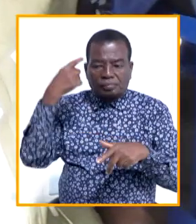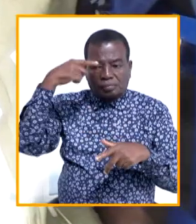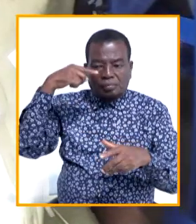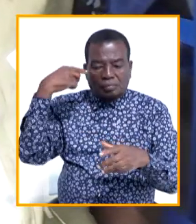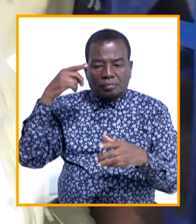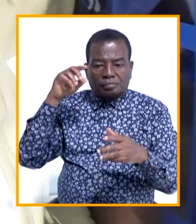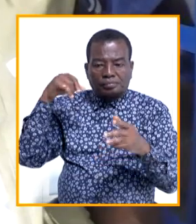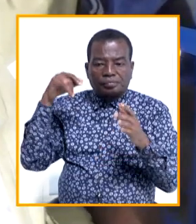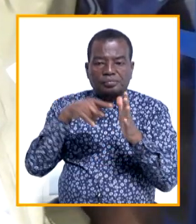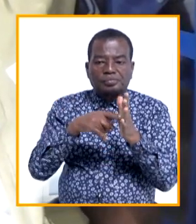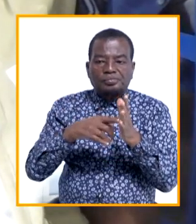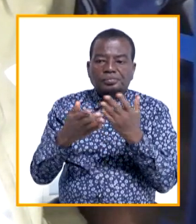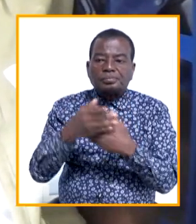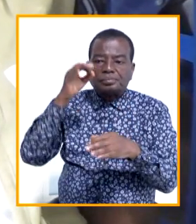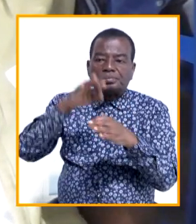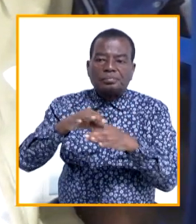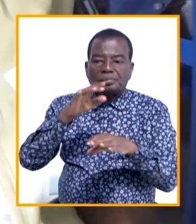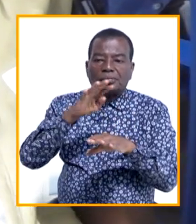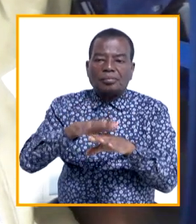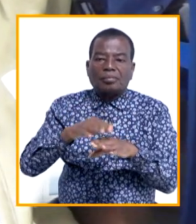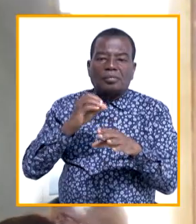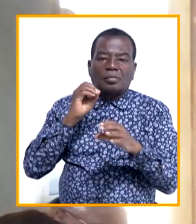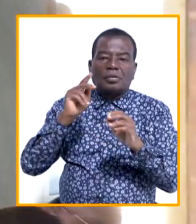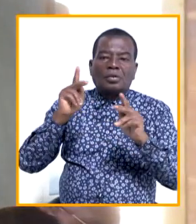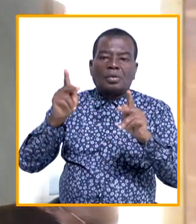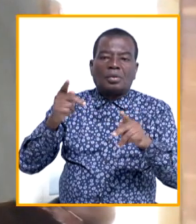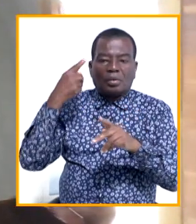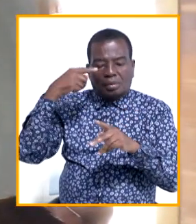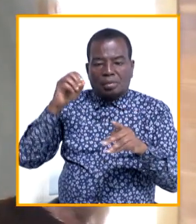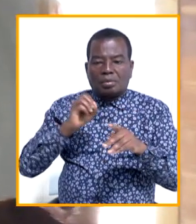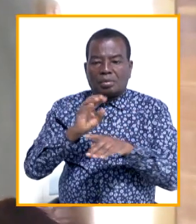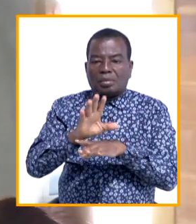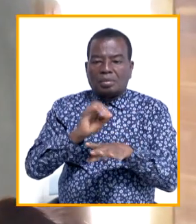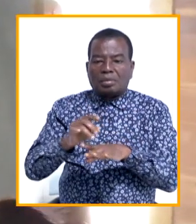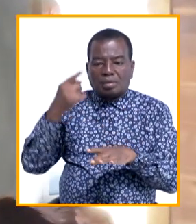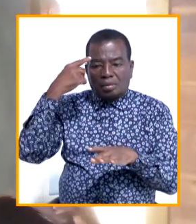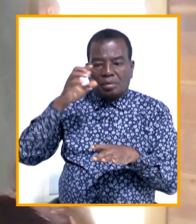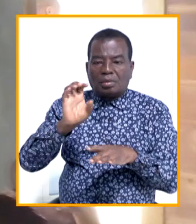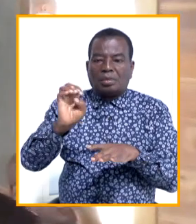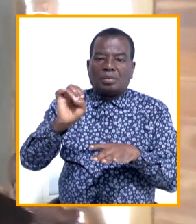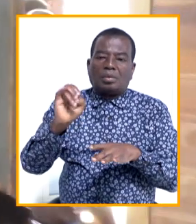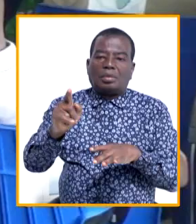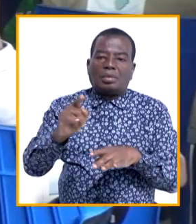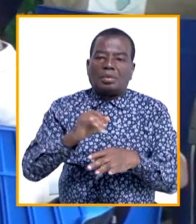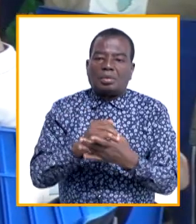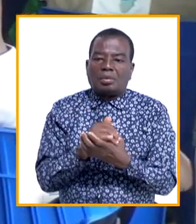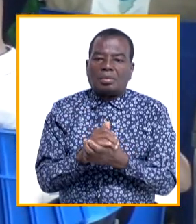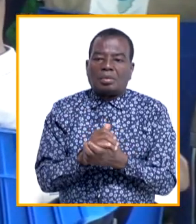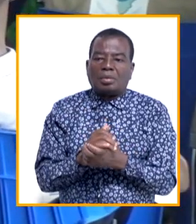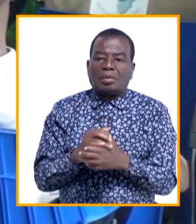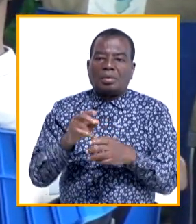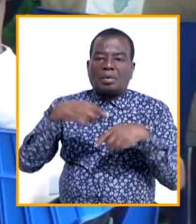avant pendant et après les élections une occasion de faire des recommandations à l'endroit de la CEI et des partis politiques